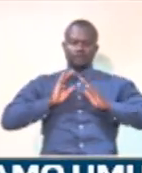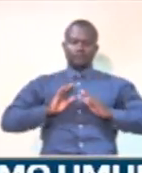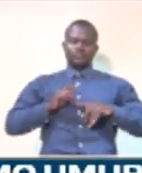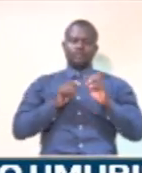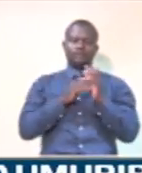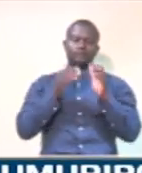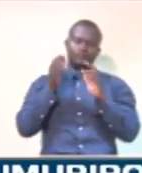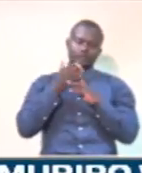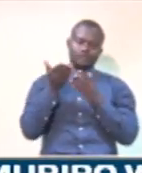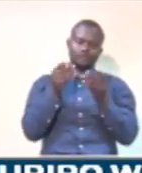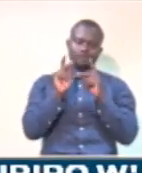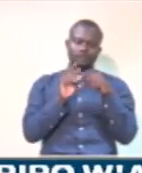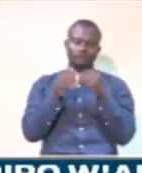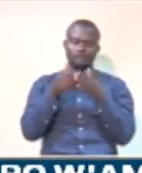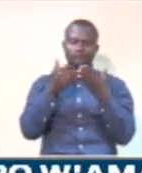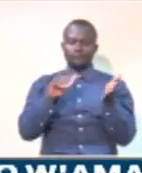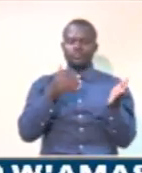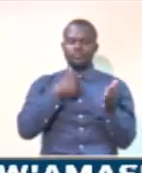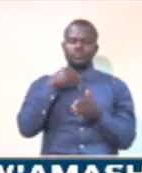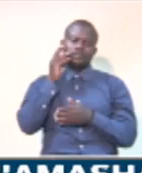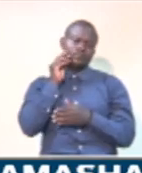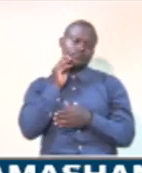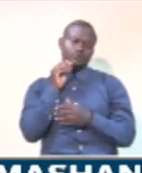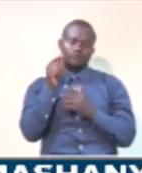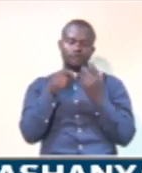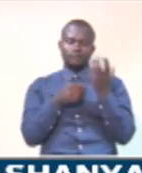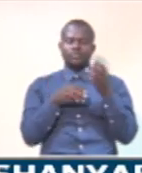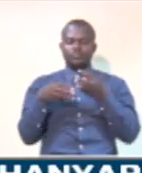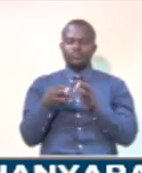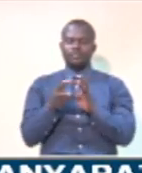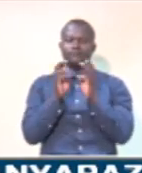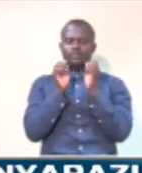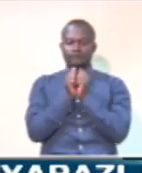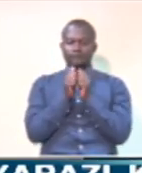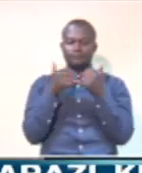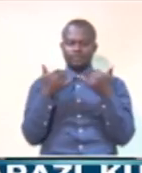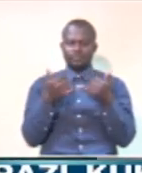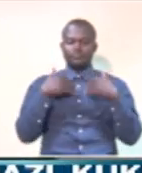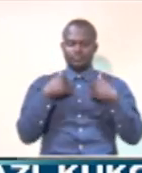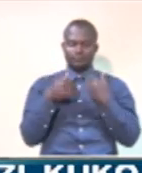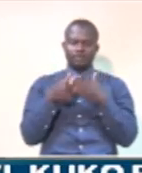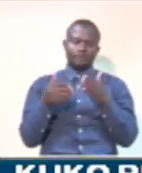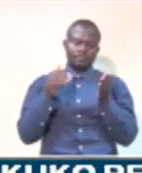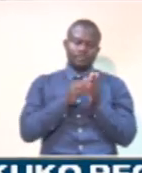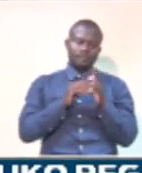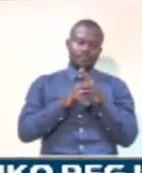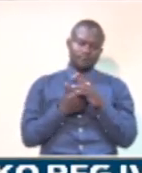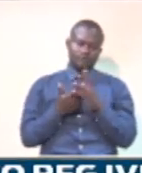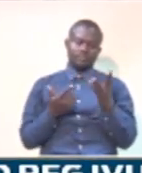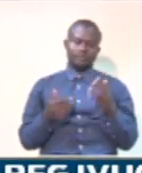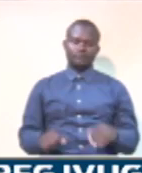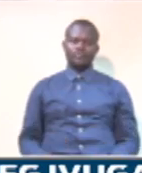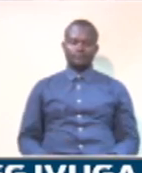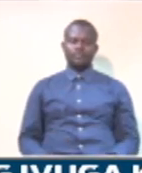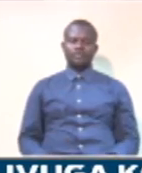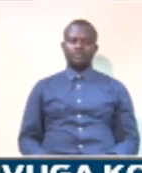Ariko hagati aho abaturage nabo bamaze kugira experience y'ibirunga ku buryo ubu ngubu ubuzima busa nk'ubwongeye gutangira.